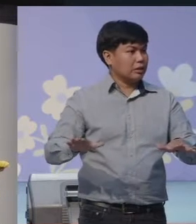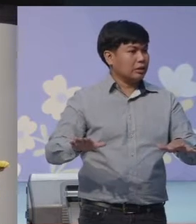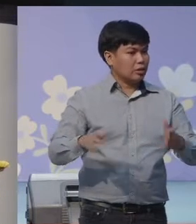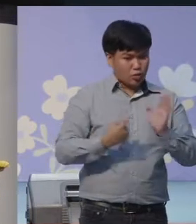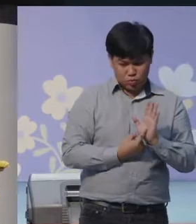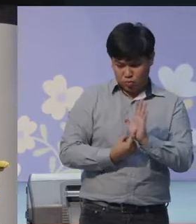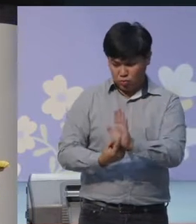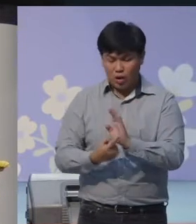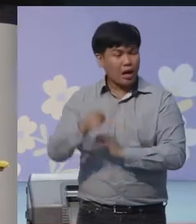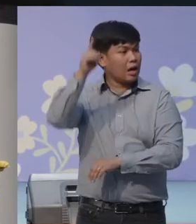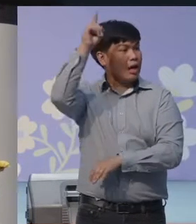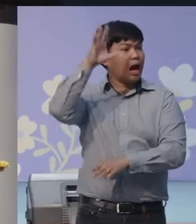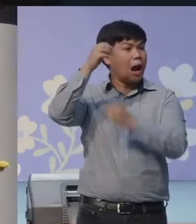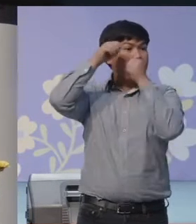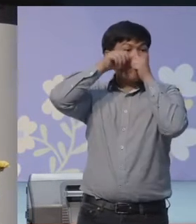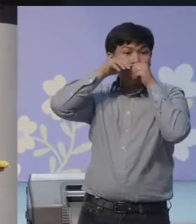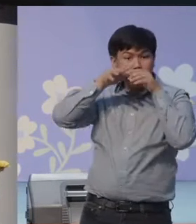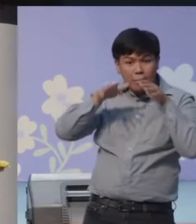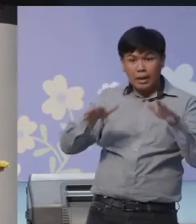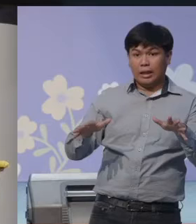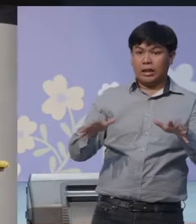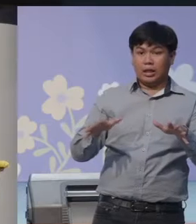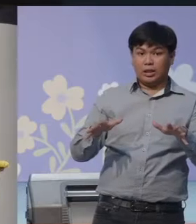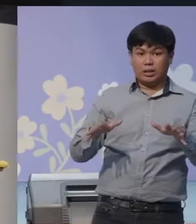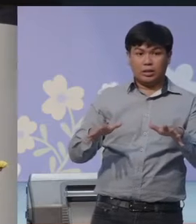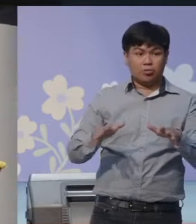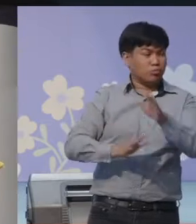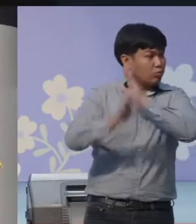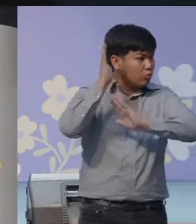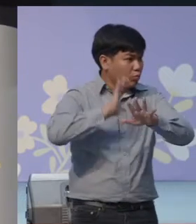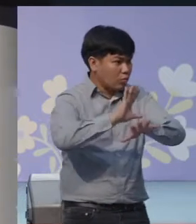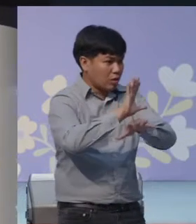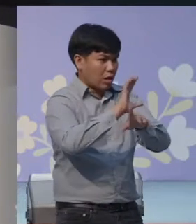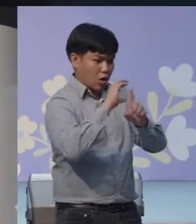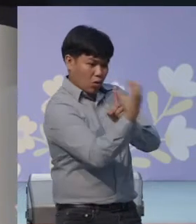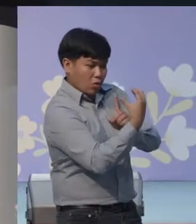pinagpala. At kabaliktaran naman, pag wala kang anak,